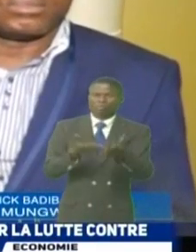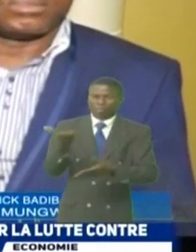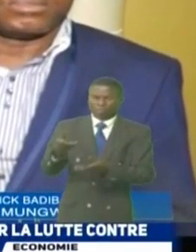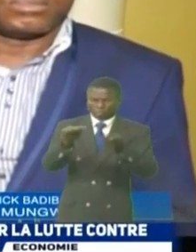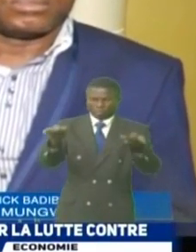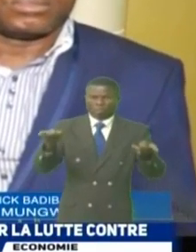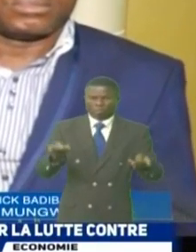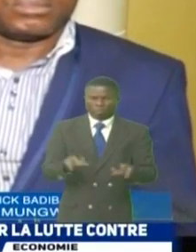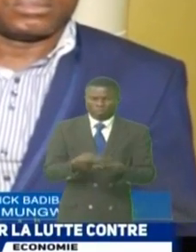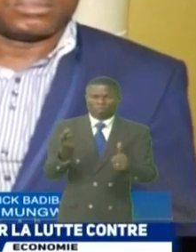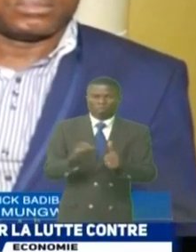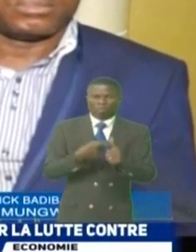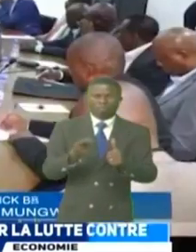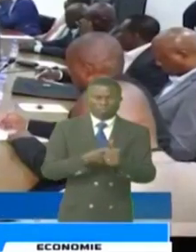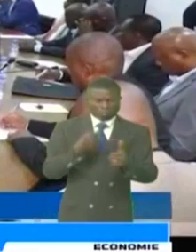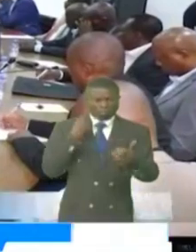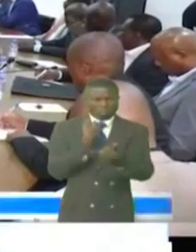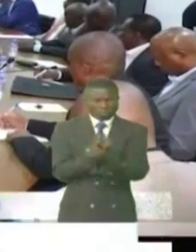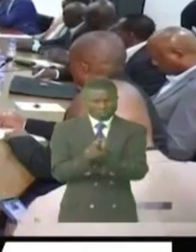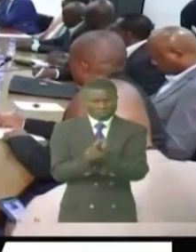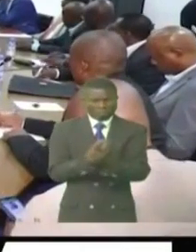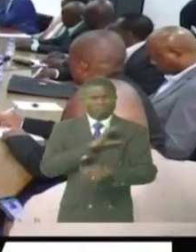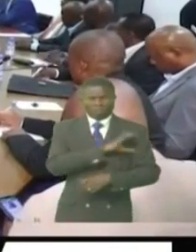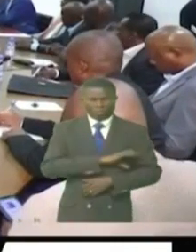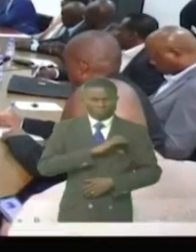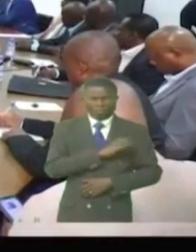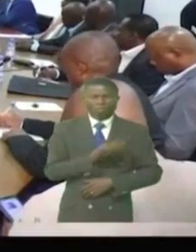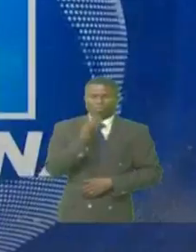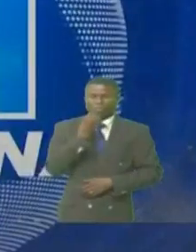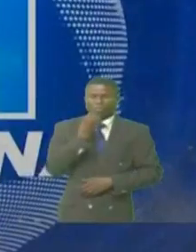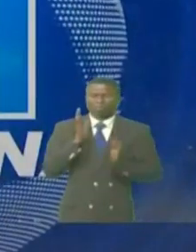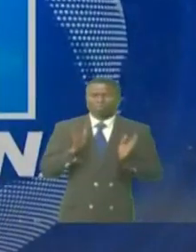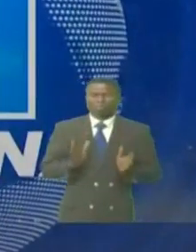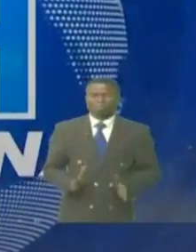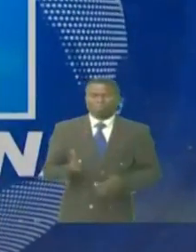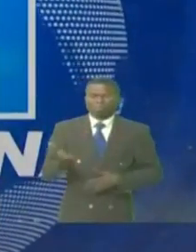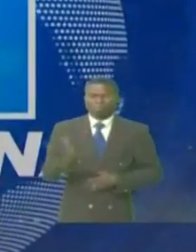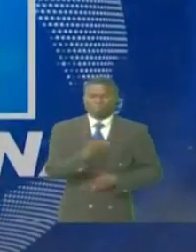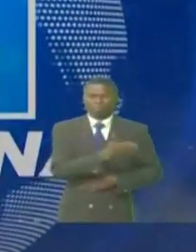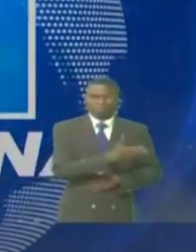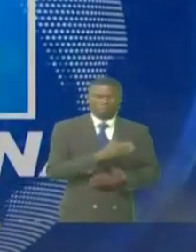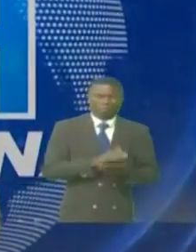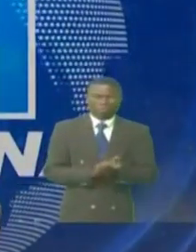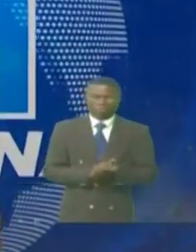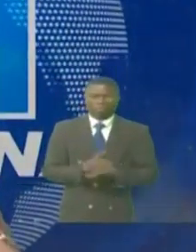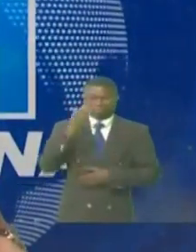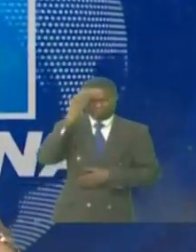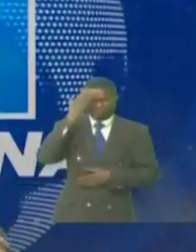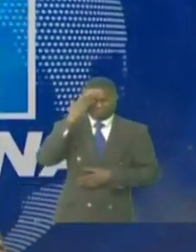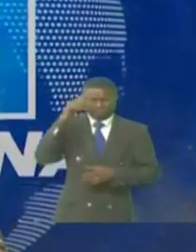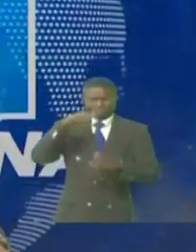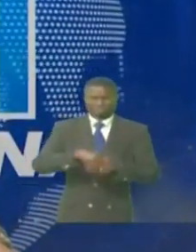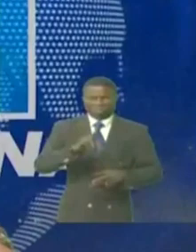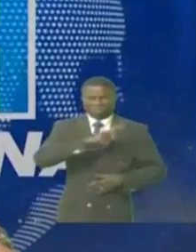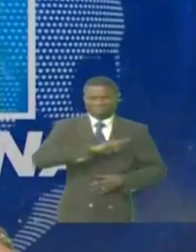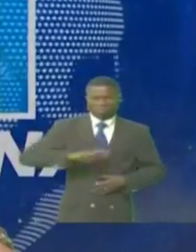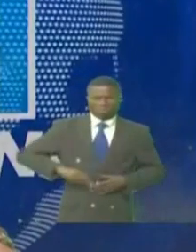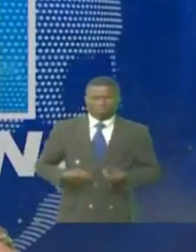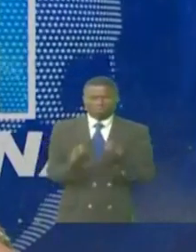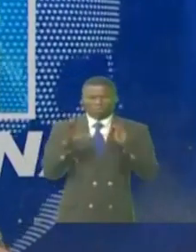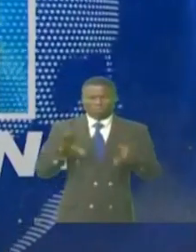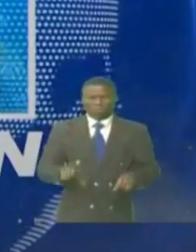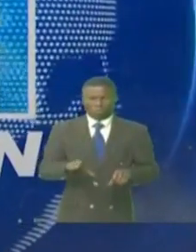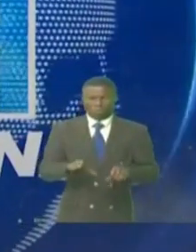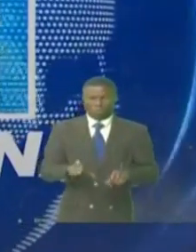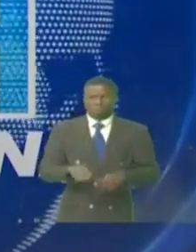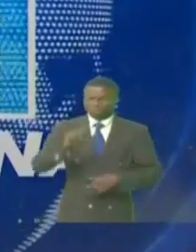terrain, notamment observer les comportements des inspecteurs. S'assurer en République démocratique du Congo est